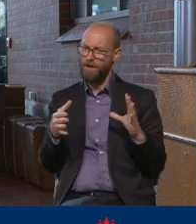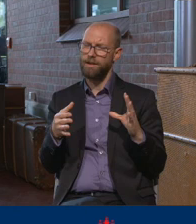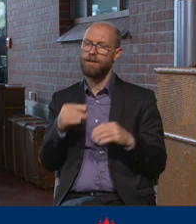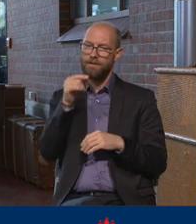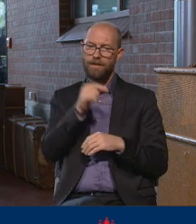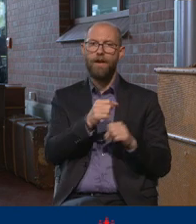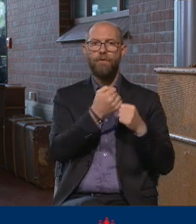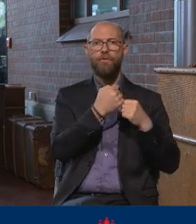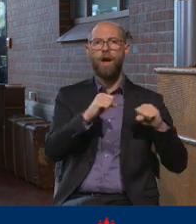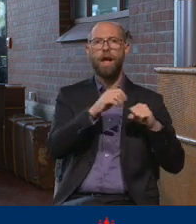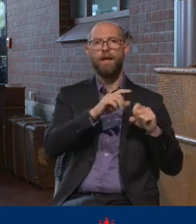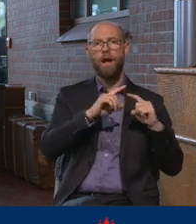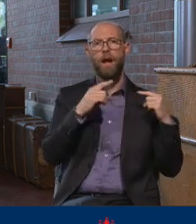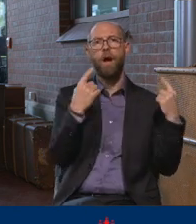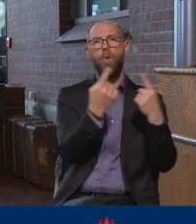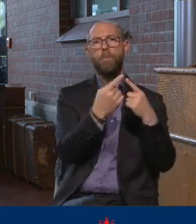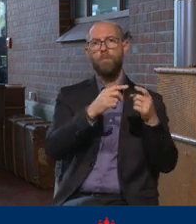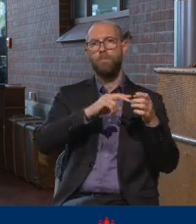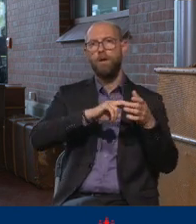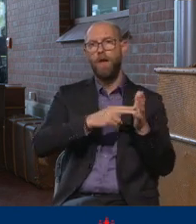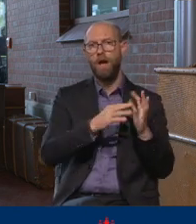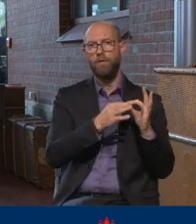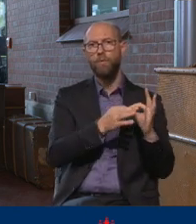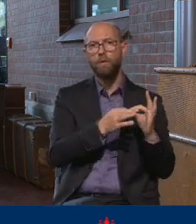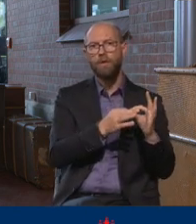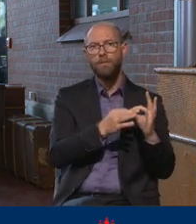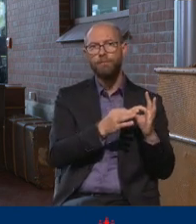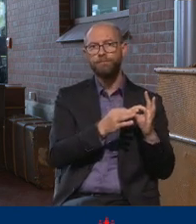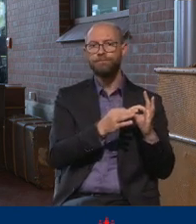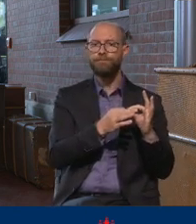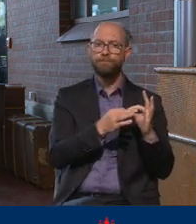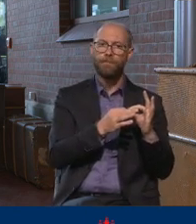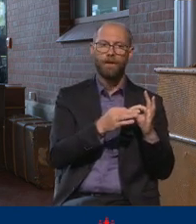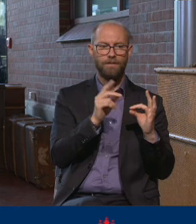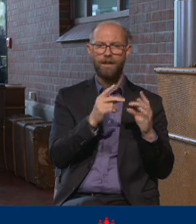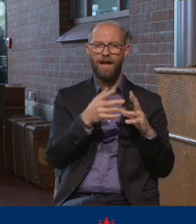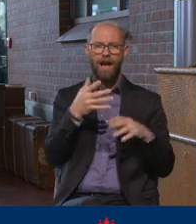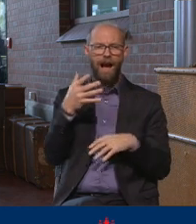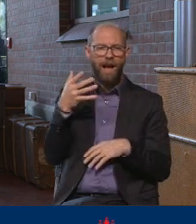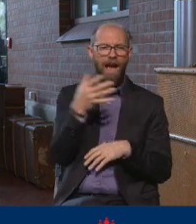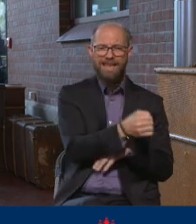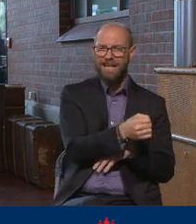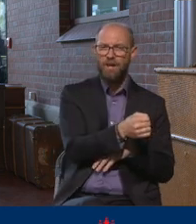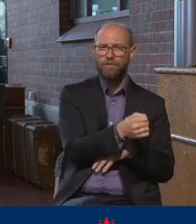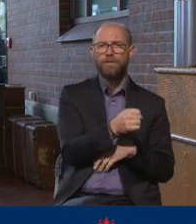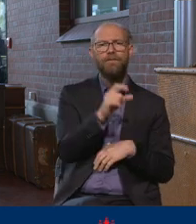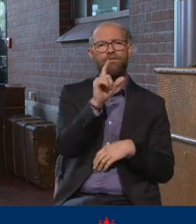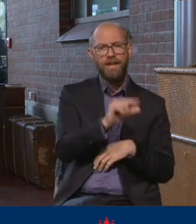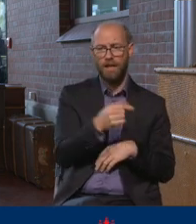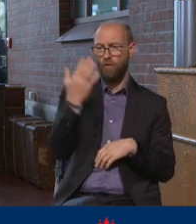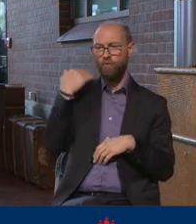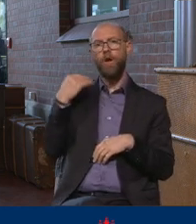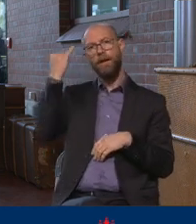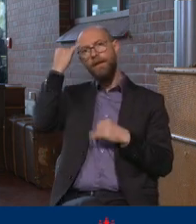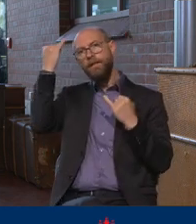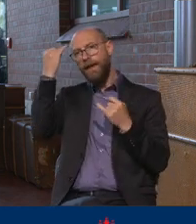angeht zu einem deutlich geringeren eingriff gekommen als wir das bisher diskutiert haben das